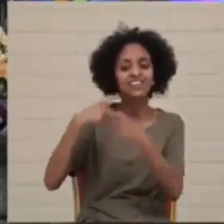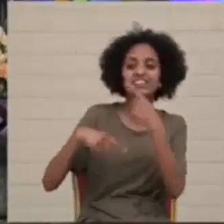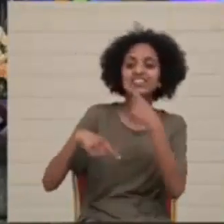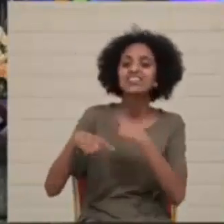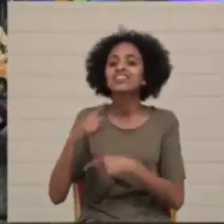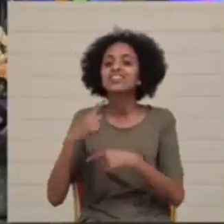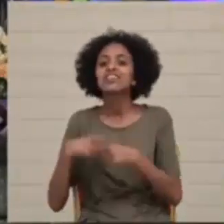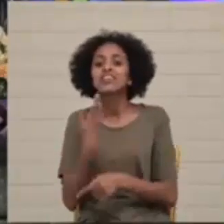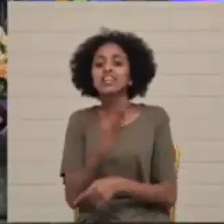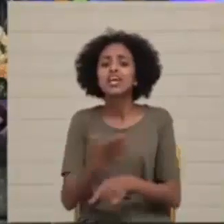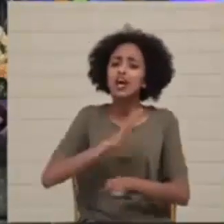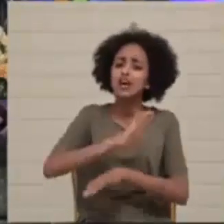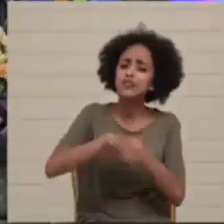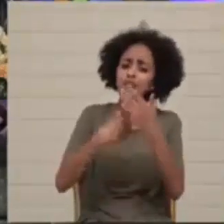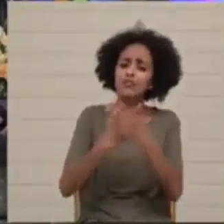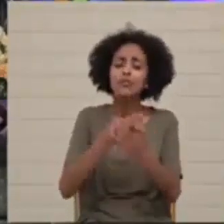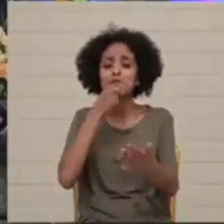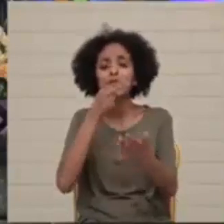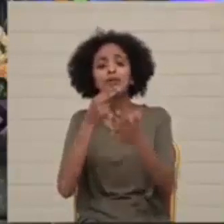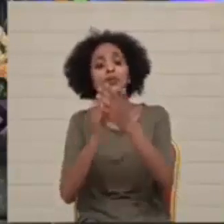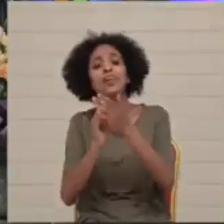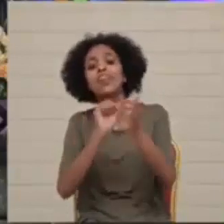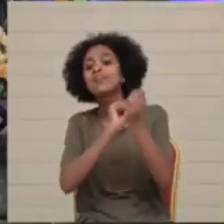ይመጣል ነገር ሁሉ ለበጎ